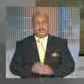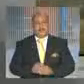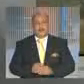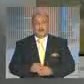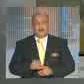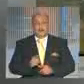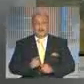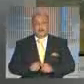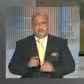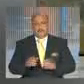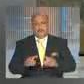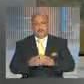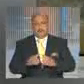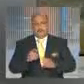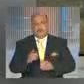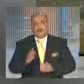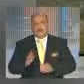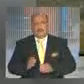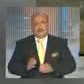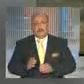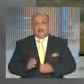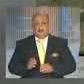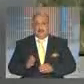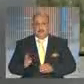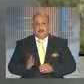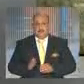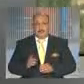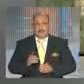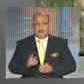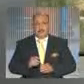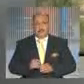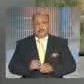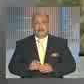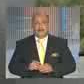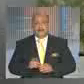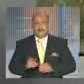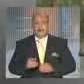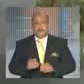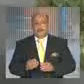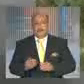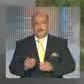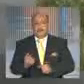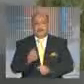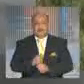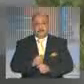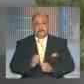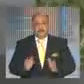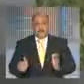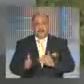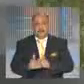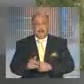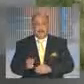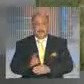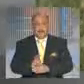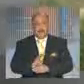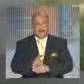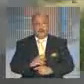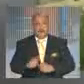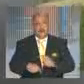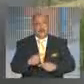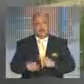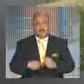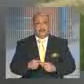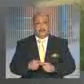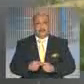الشعنبي وسيطرت على نقاط تمركز العناصر الإرهابية. تحركات رافقها تكتم على سير العمليات في